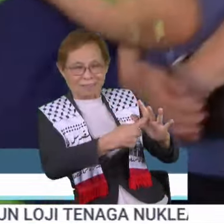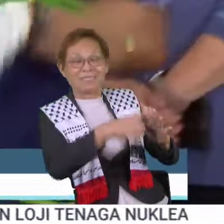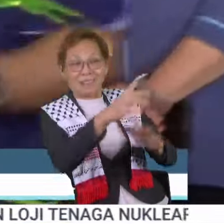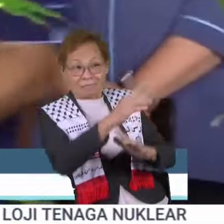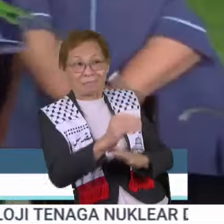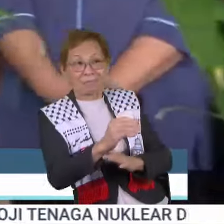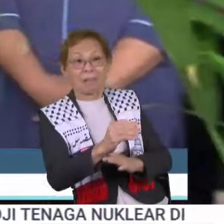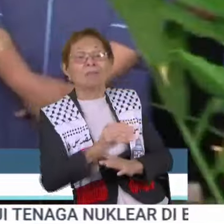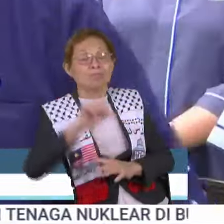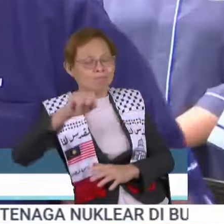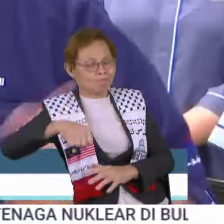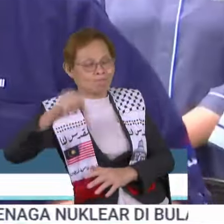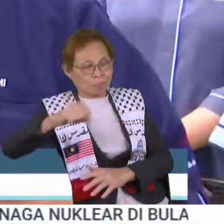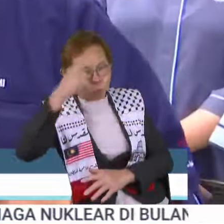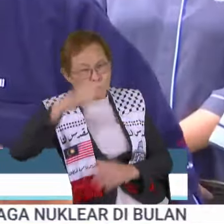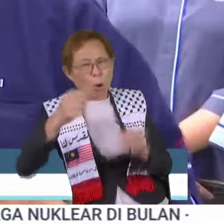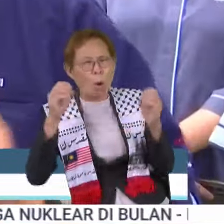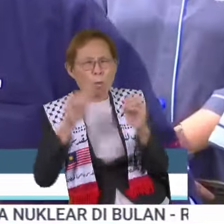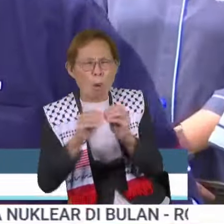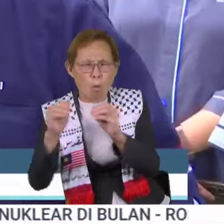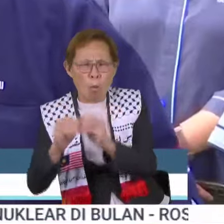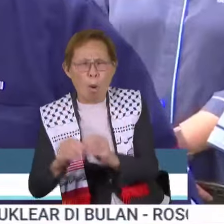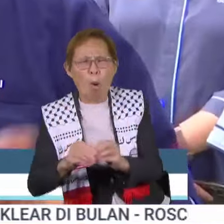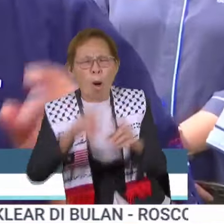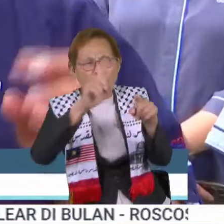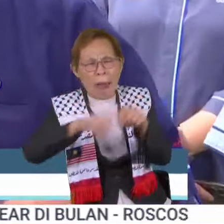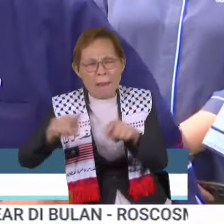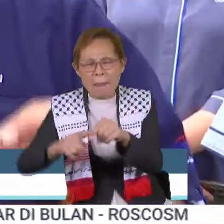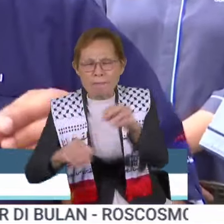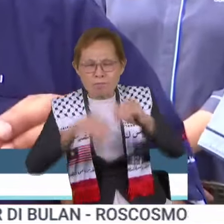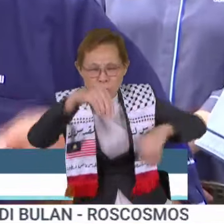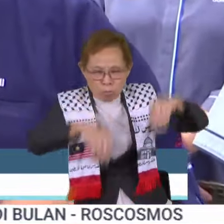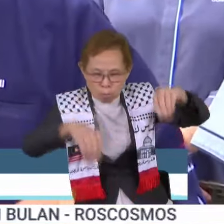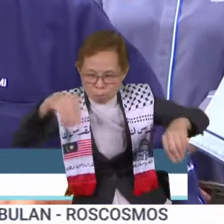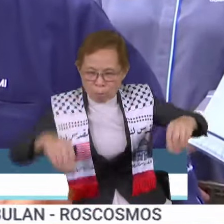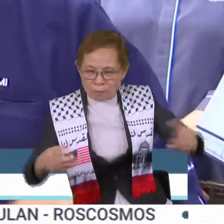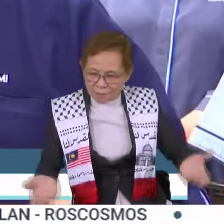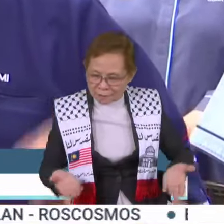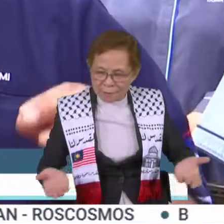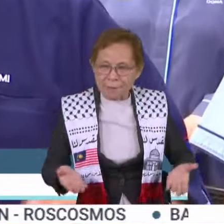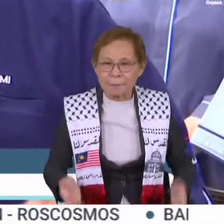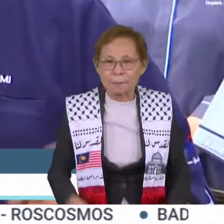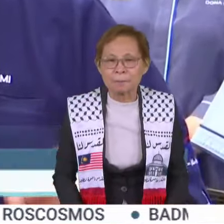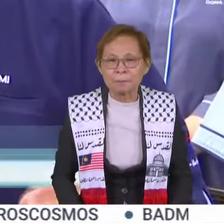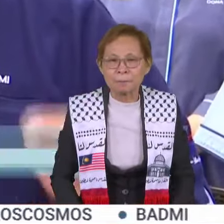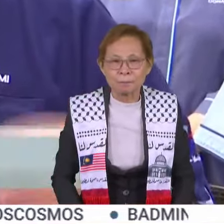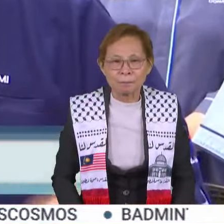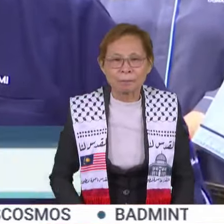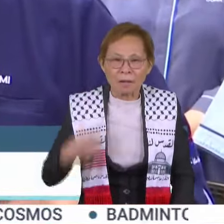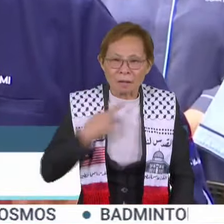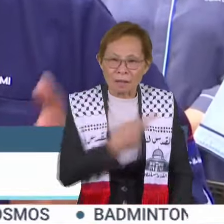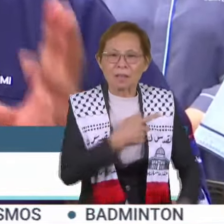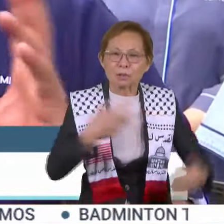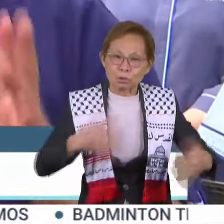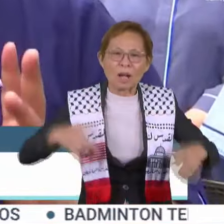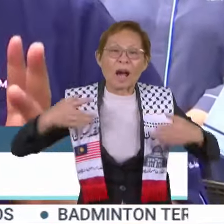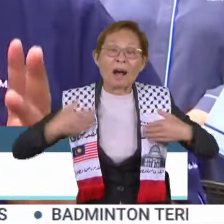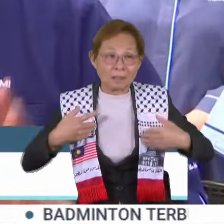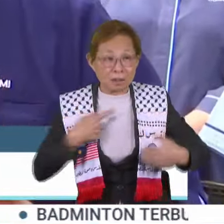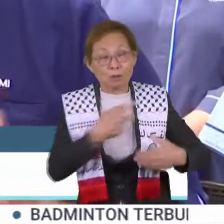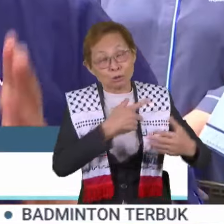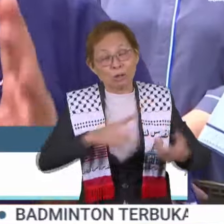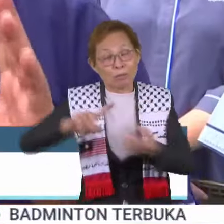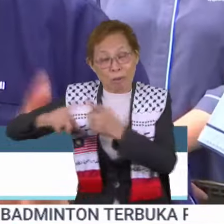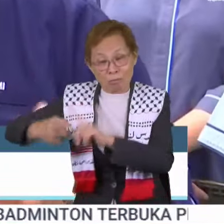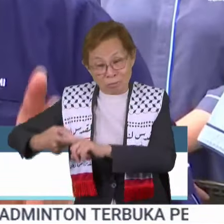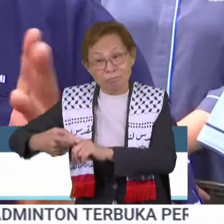dan beliau tidak menolak untuk memperbanyakkan lagi jenis tanaman di sini. Kita dah ada partner yang sangat bagus,